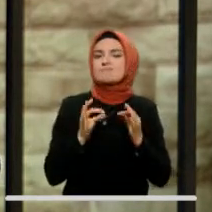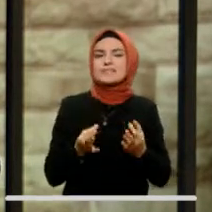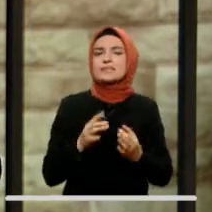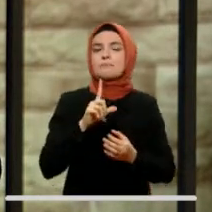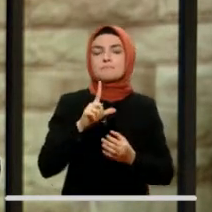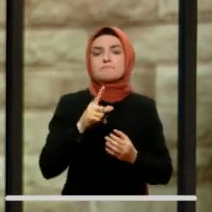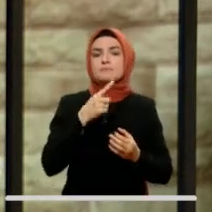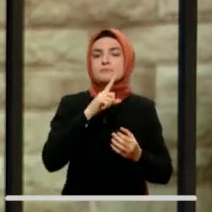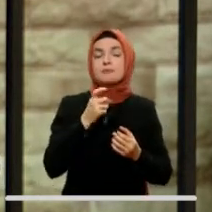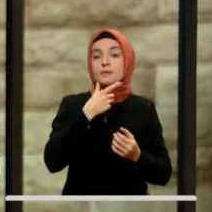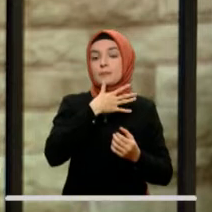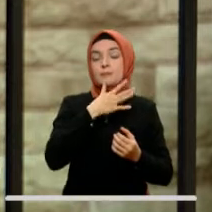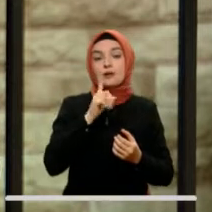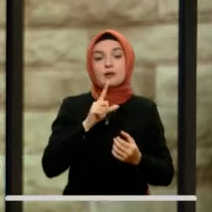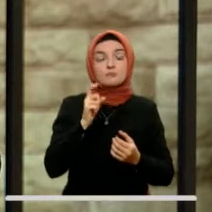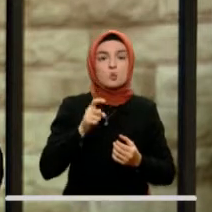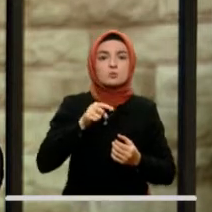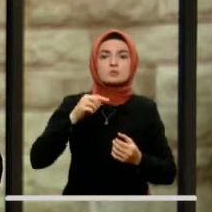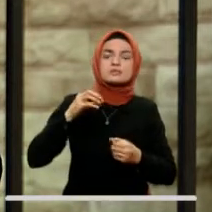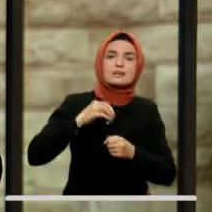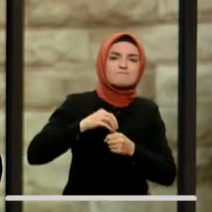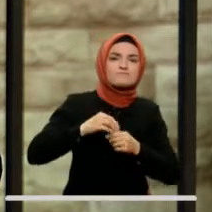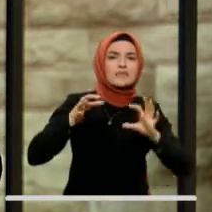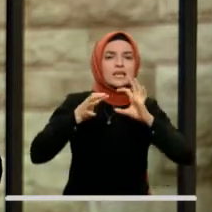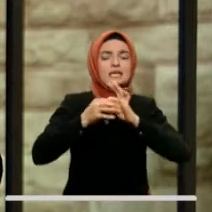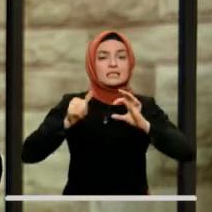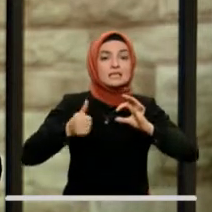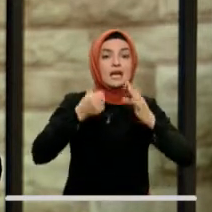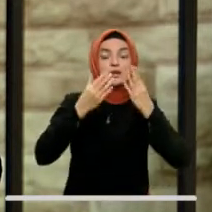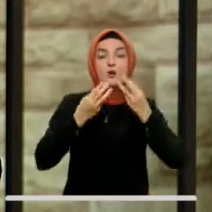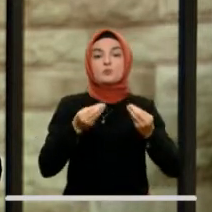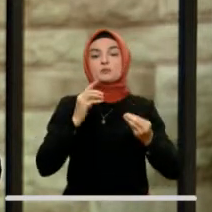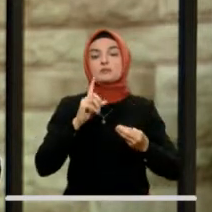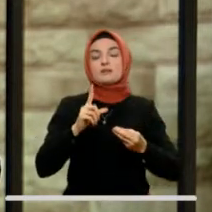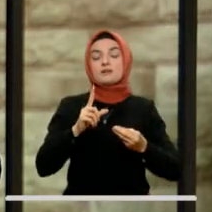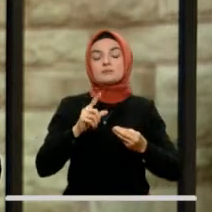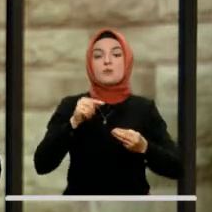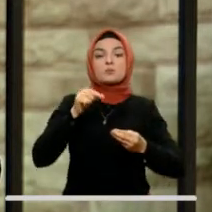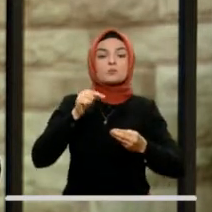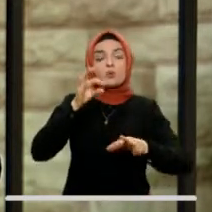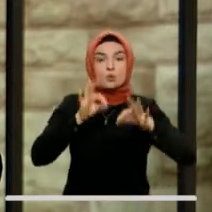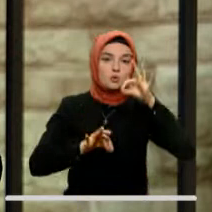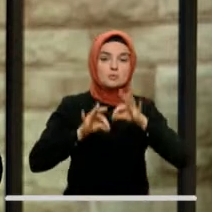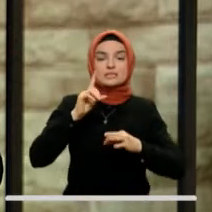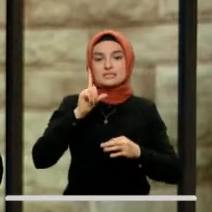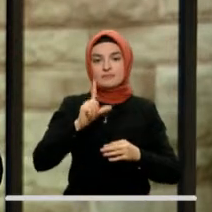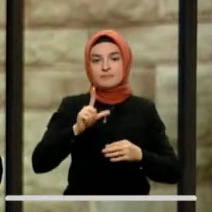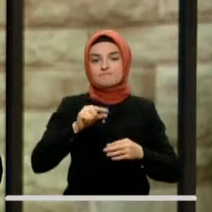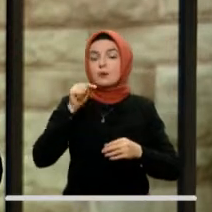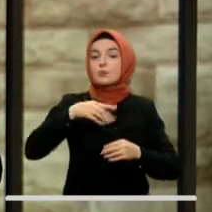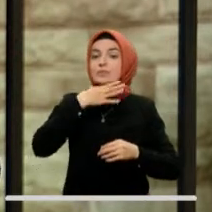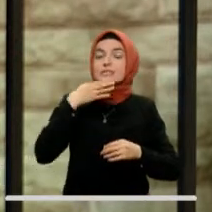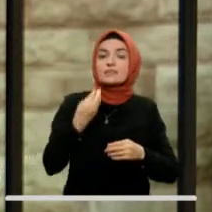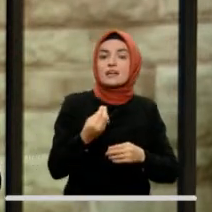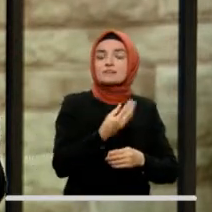bileceksiniz? Onunla ilgili değerlerinizin olması lazım. O değerleri ölçebilecek kadar da tartılarınızın olması gerekiyor. Şimdi gençlerin bu